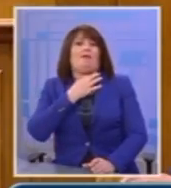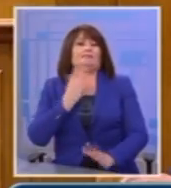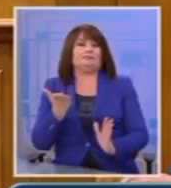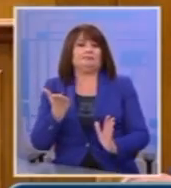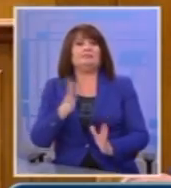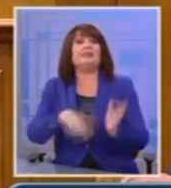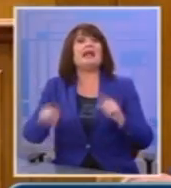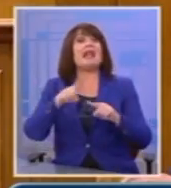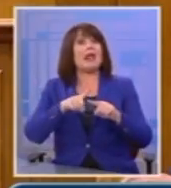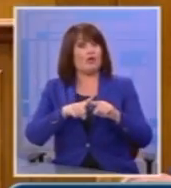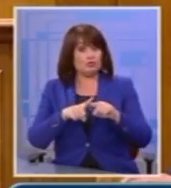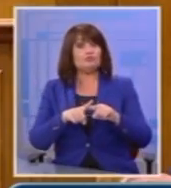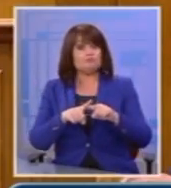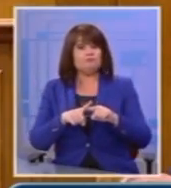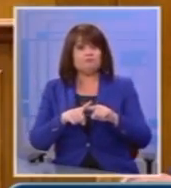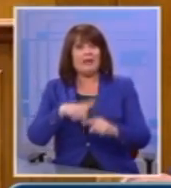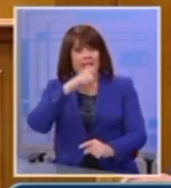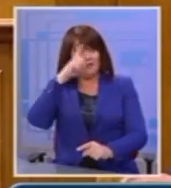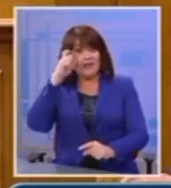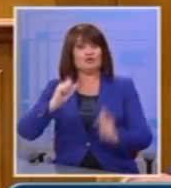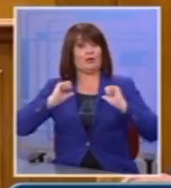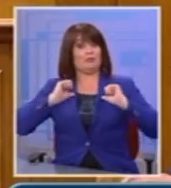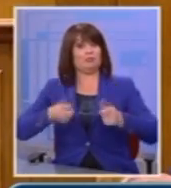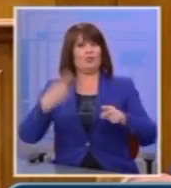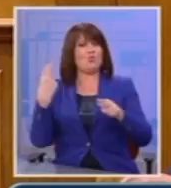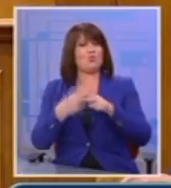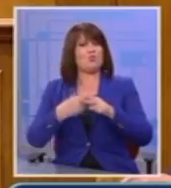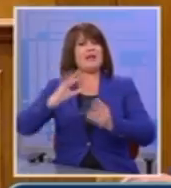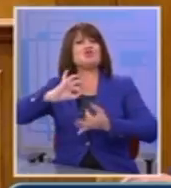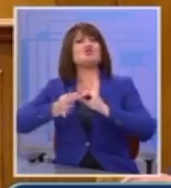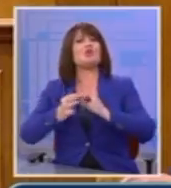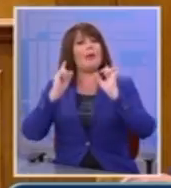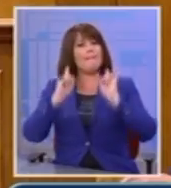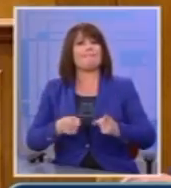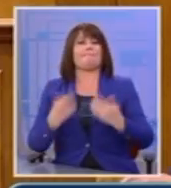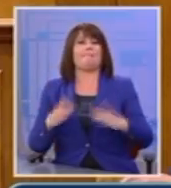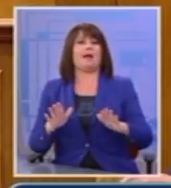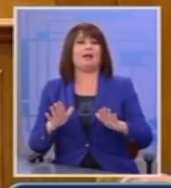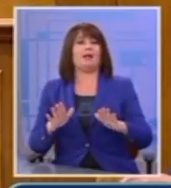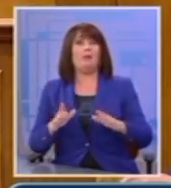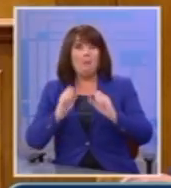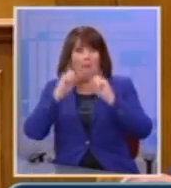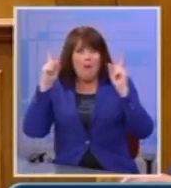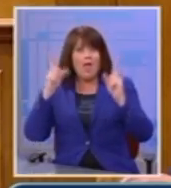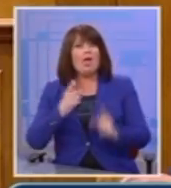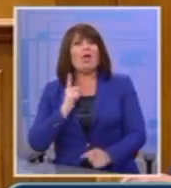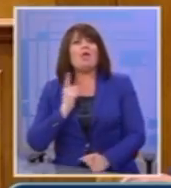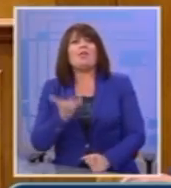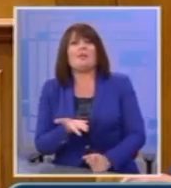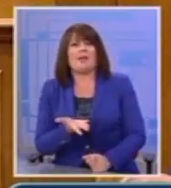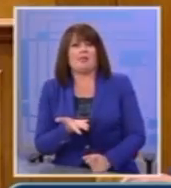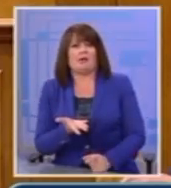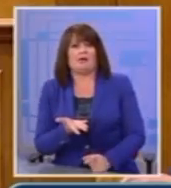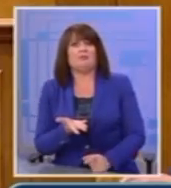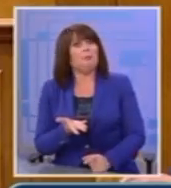ο ελληνικός λαός πήρε μια δύσκολη, γενναία και ιστορική απόφαση που εξέπληξε τους περισσότερους και τις περισσότερες από